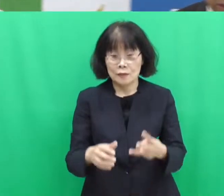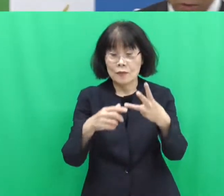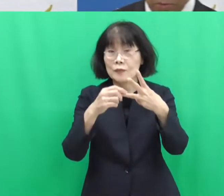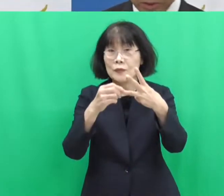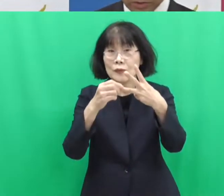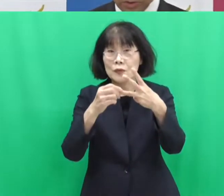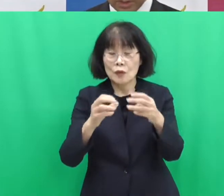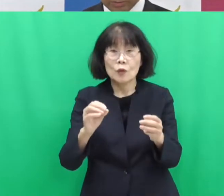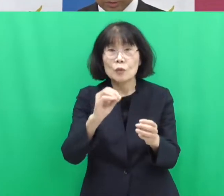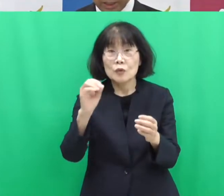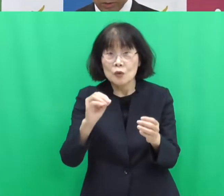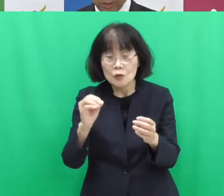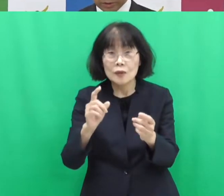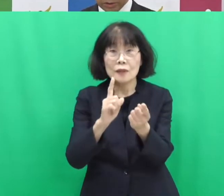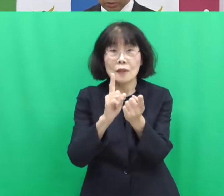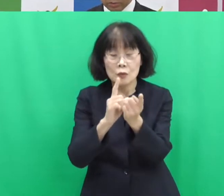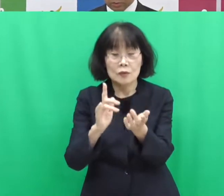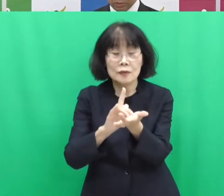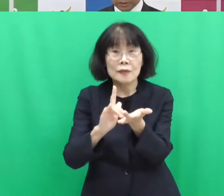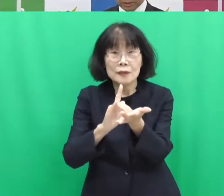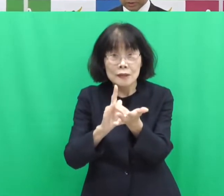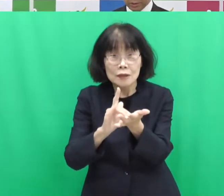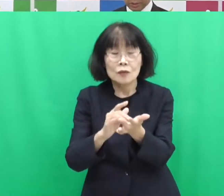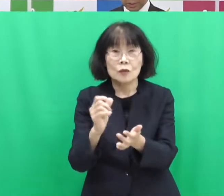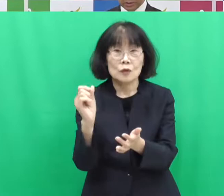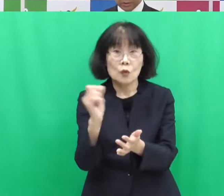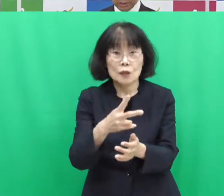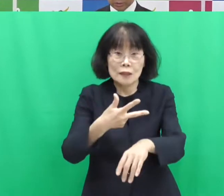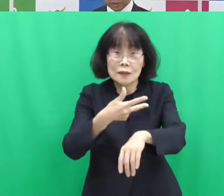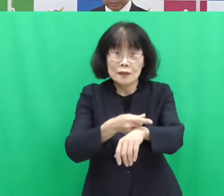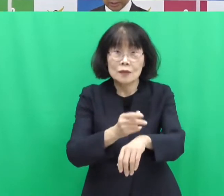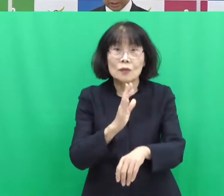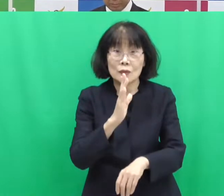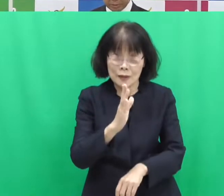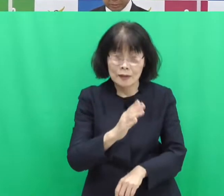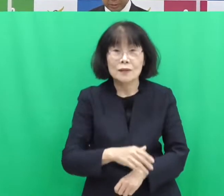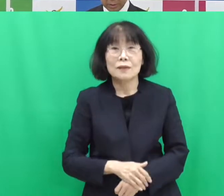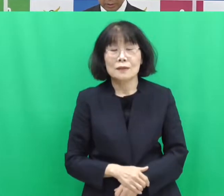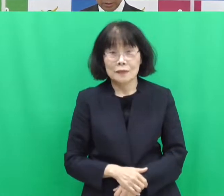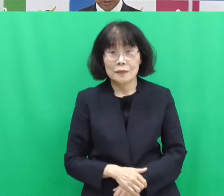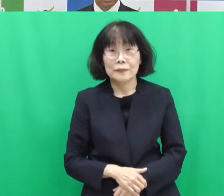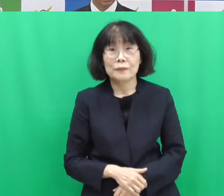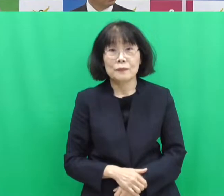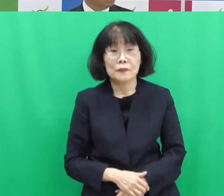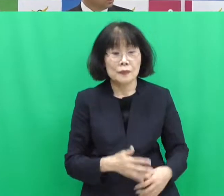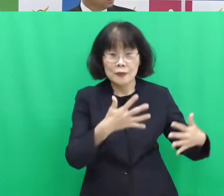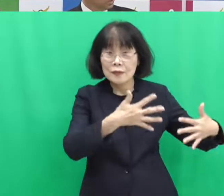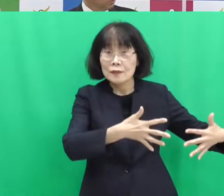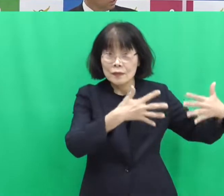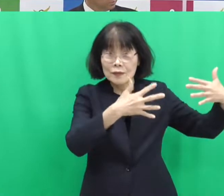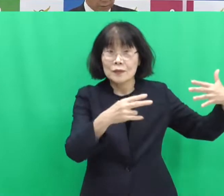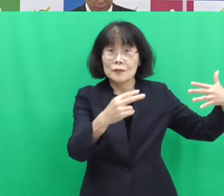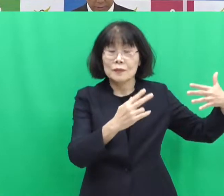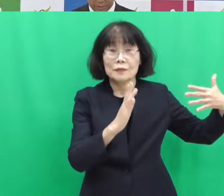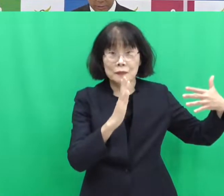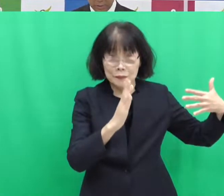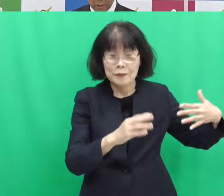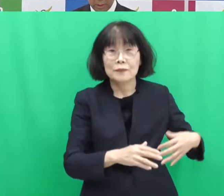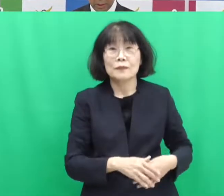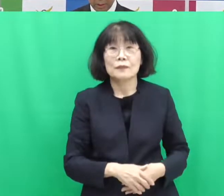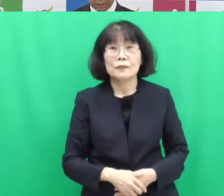次にオミクロン株対応ワクチン等の早期接種の願いについてご説明いたします。こちらのスライドをご覧ください